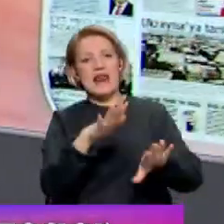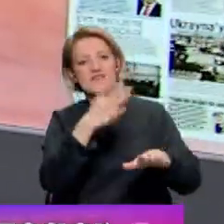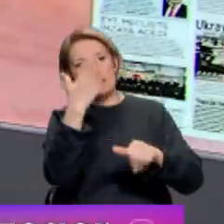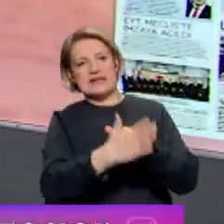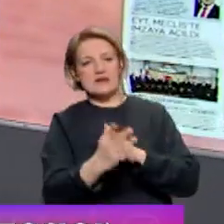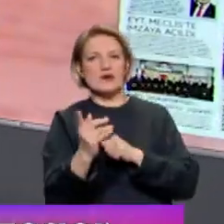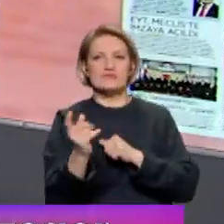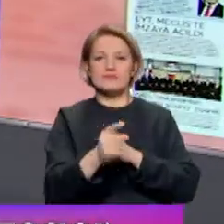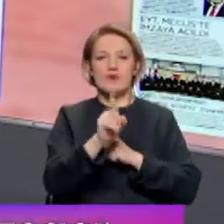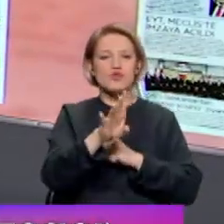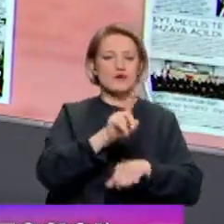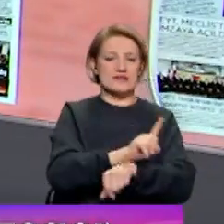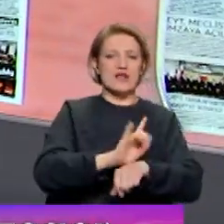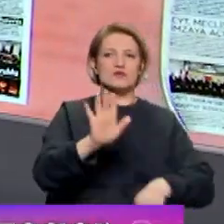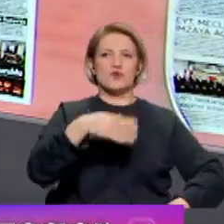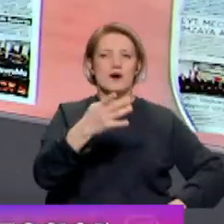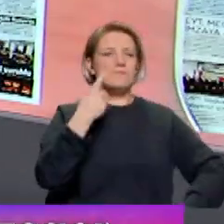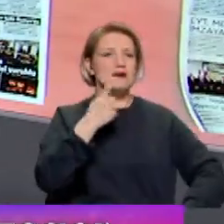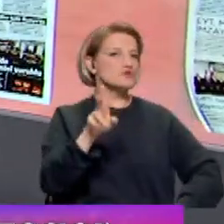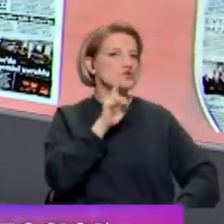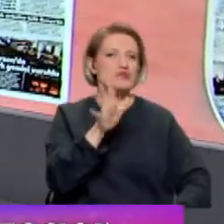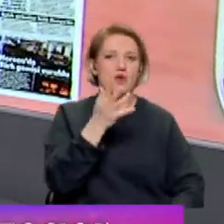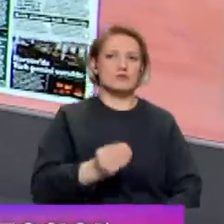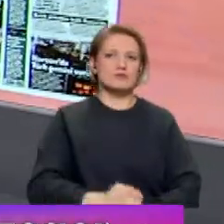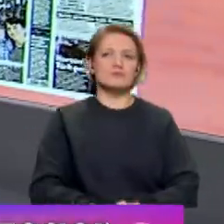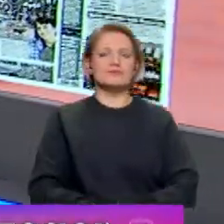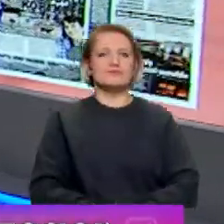yasağı getirildi. Yaklaşık 14 saat sonra. Bakın sonuç ne oldu?